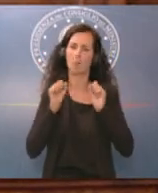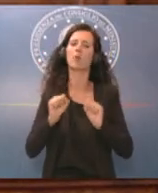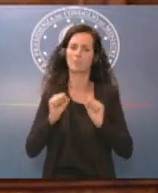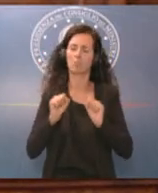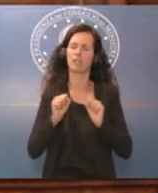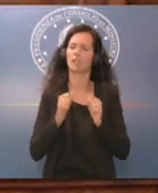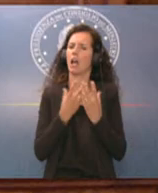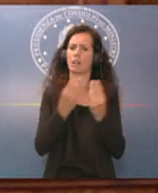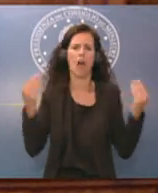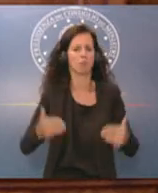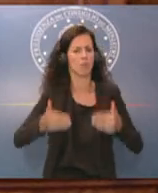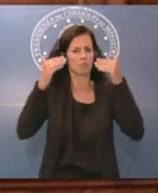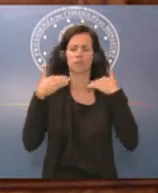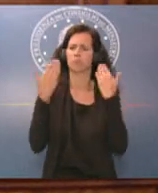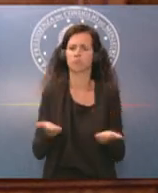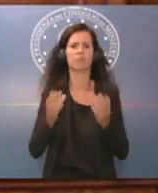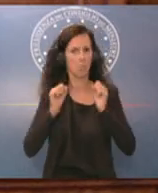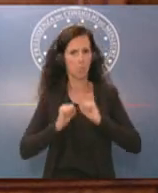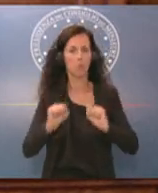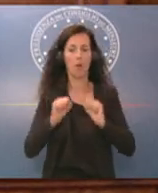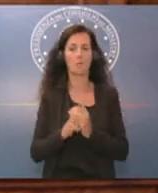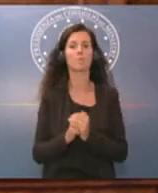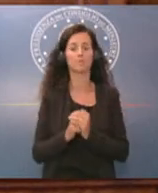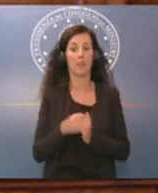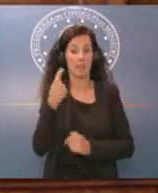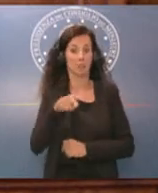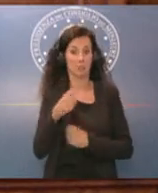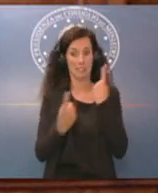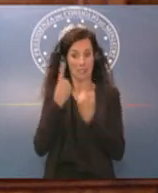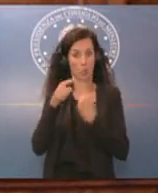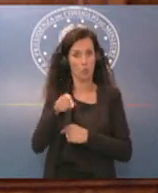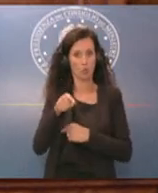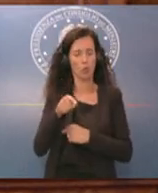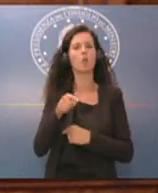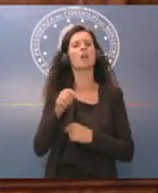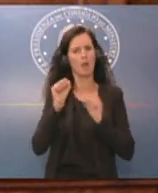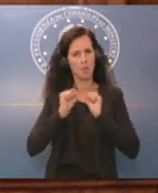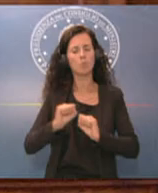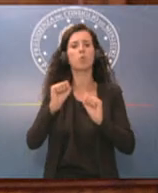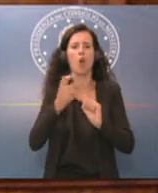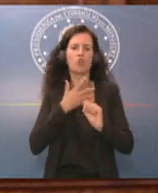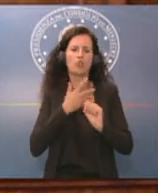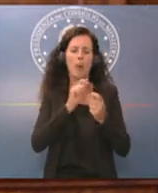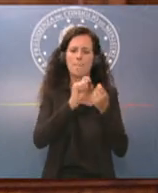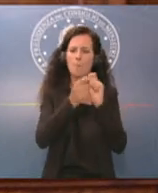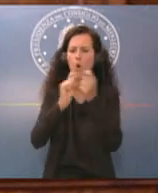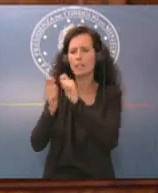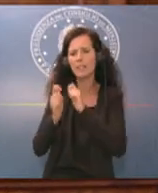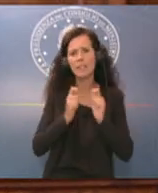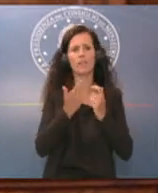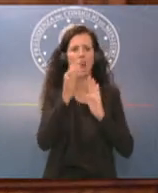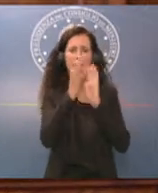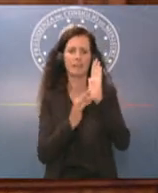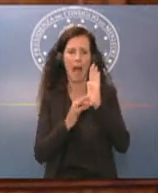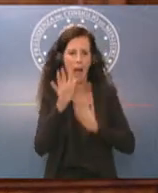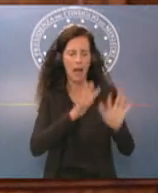veramente tanto. E anche in questo caso c'è un'applicazione che può essere, dove possono essere anche modificati i dati, possono